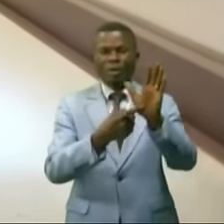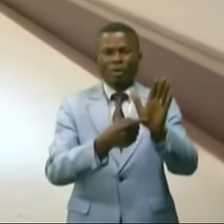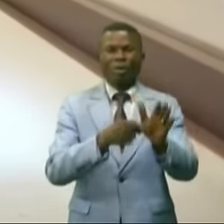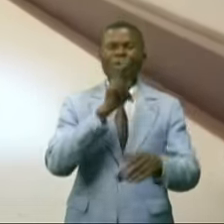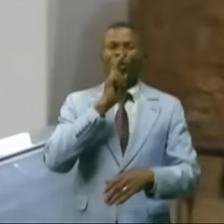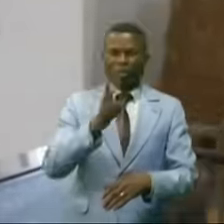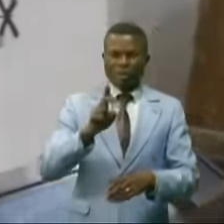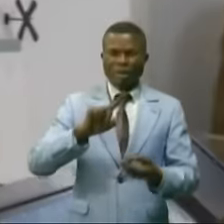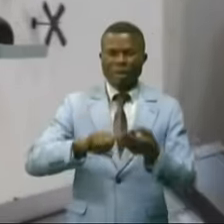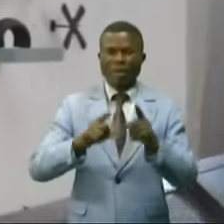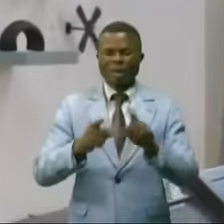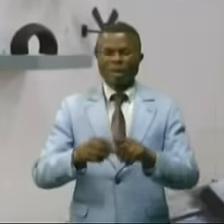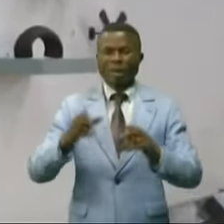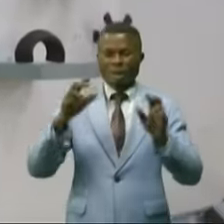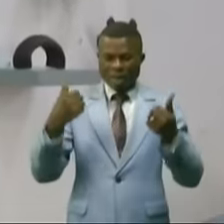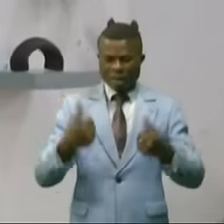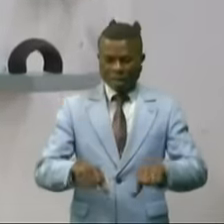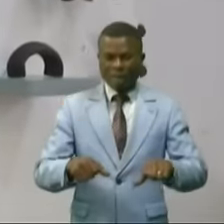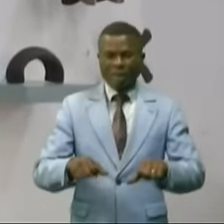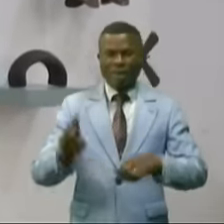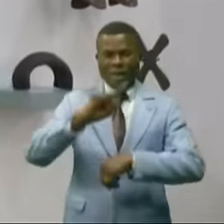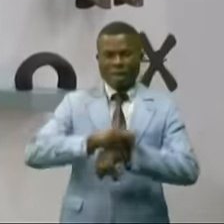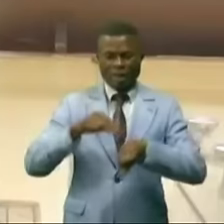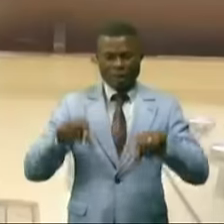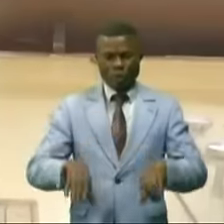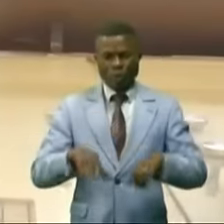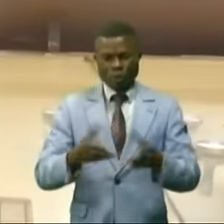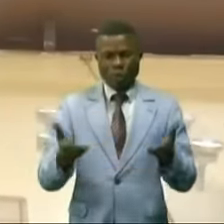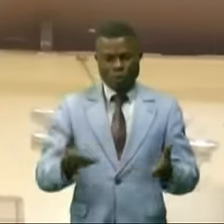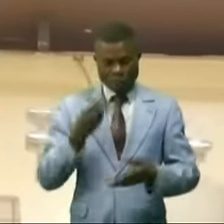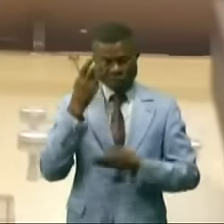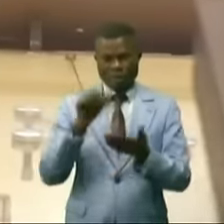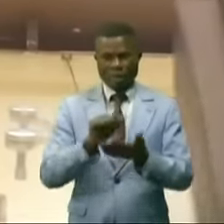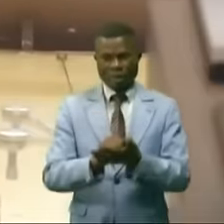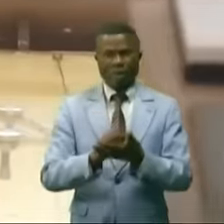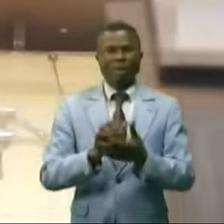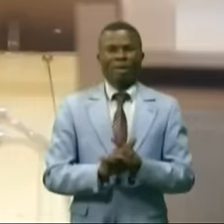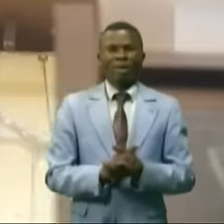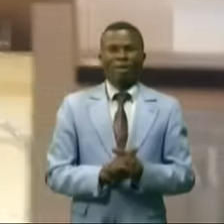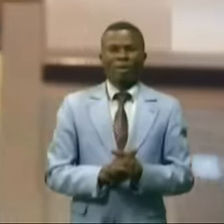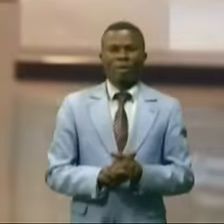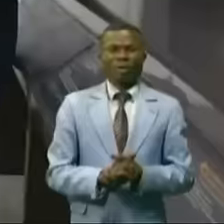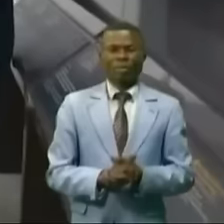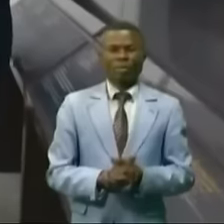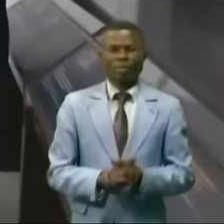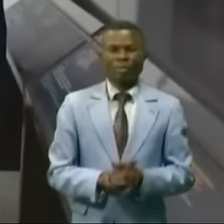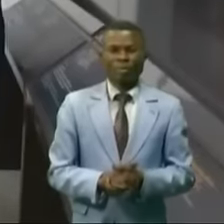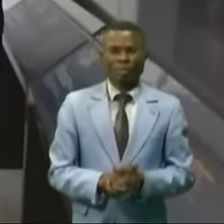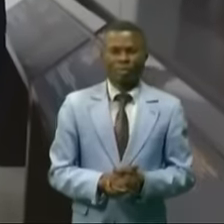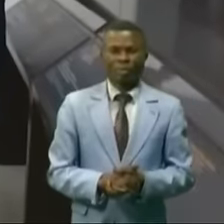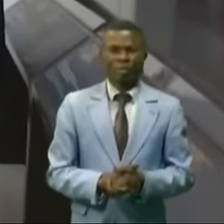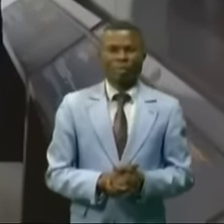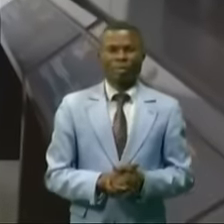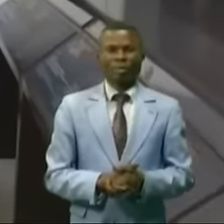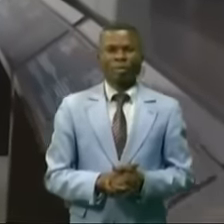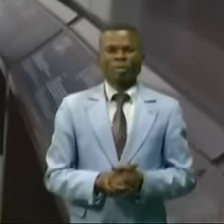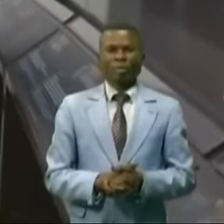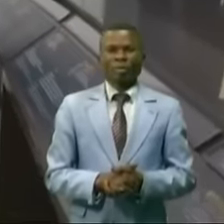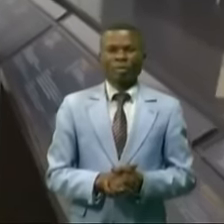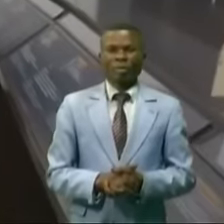jamais le séjour de l'hôte de la distinguée première dame de la République démocratique du Congo.